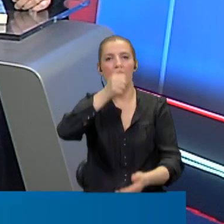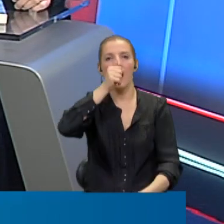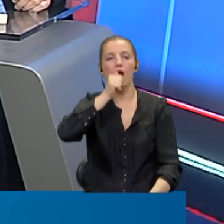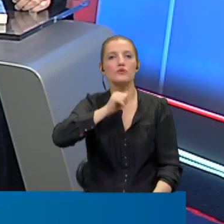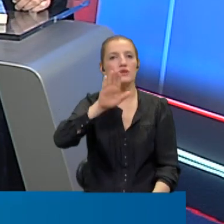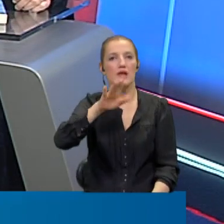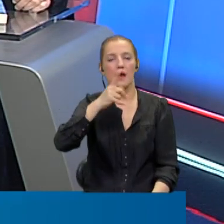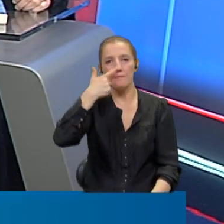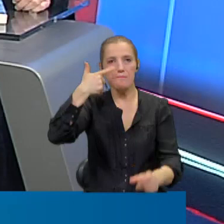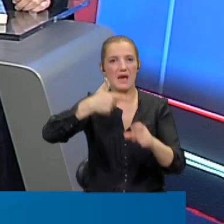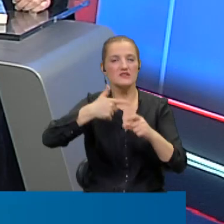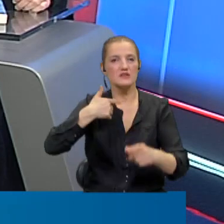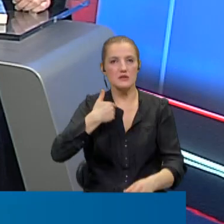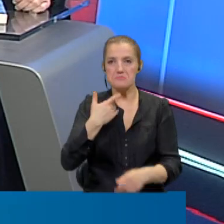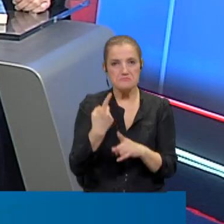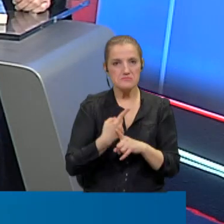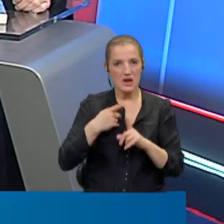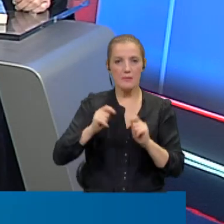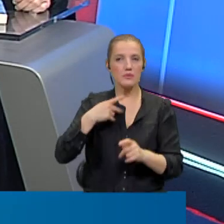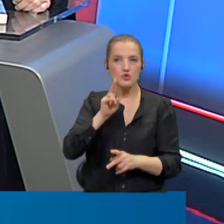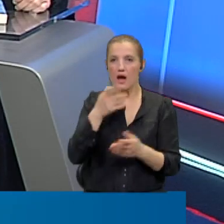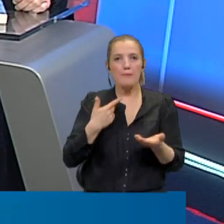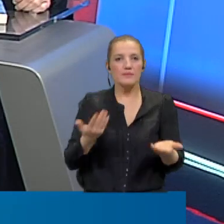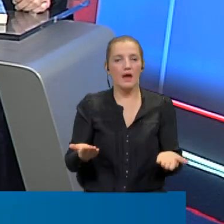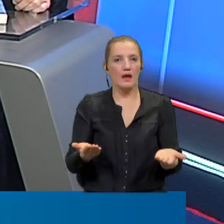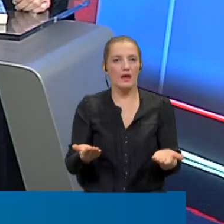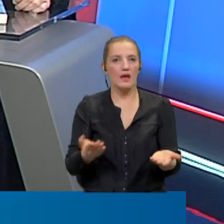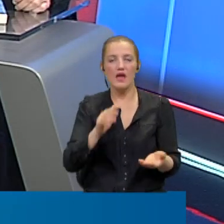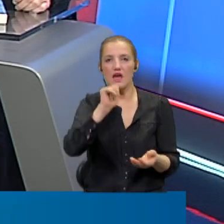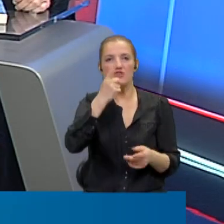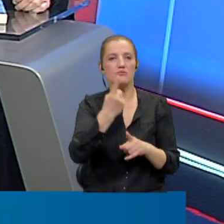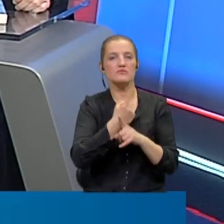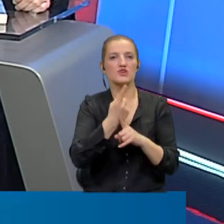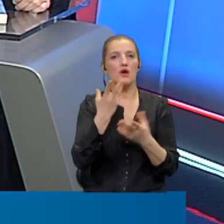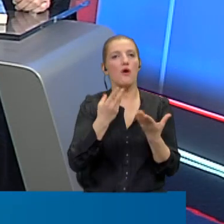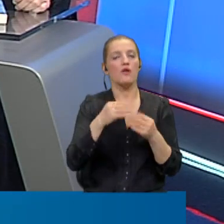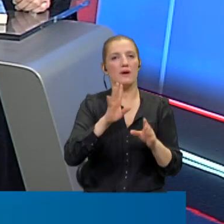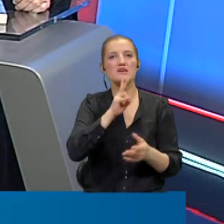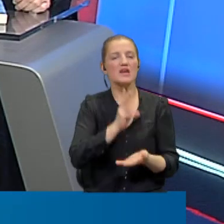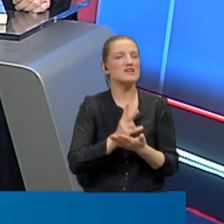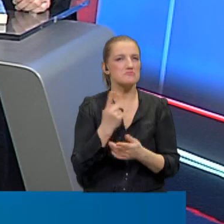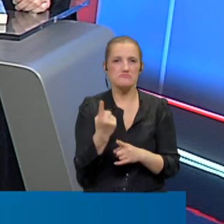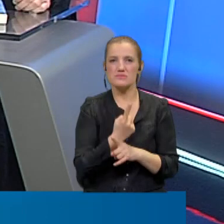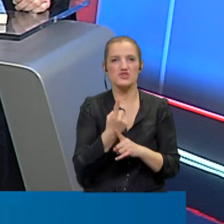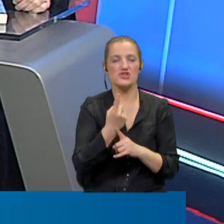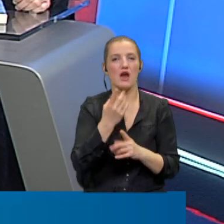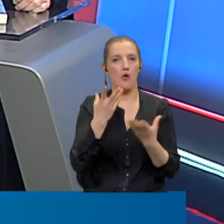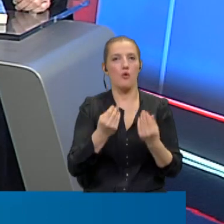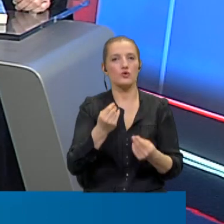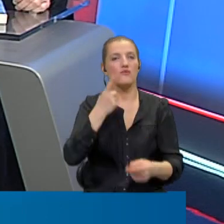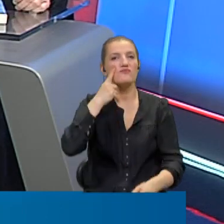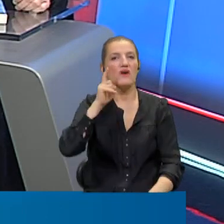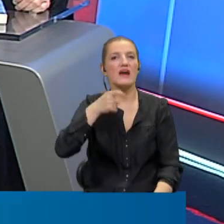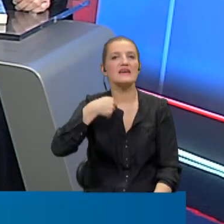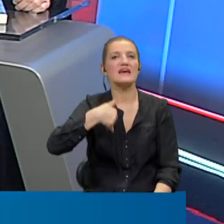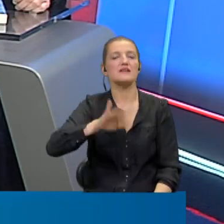liraya depo dolduracağım ve ben de bir şey yapmadım benim günahımı şimdi abi Hiçbir şey olmasa bile kesinlikle bir şeyler oldu ama bir fark edemedik